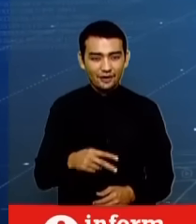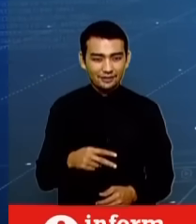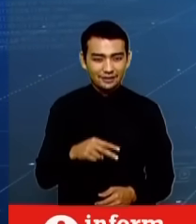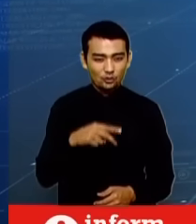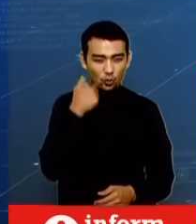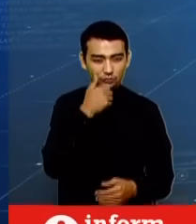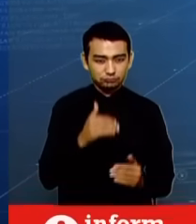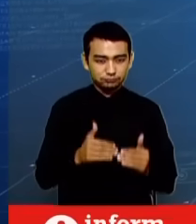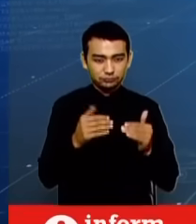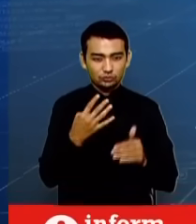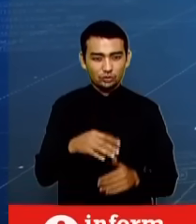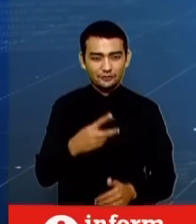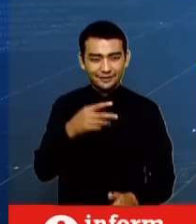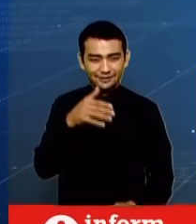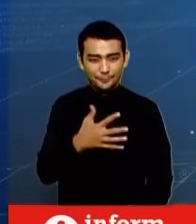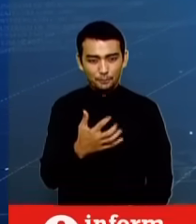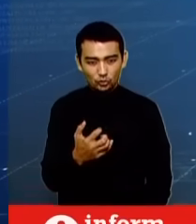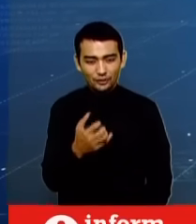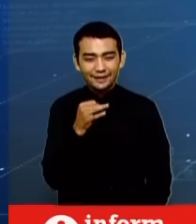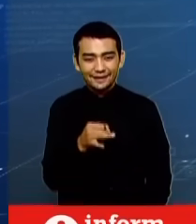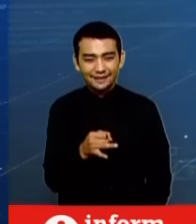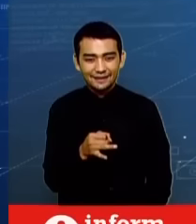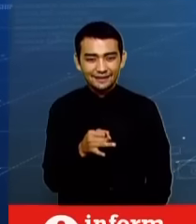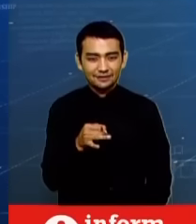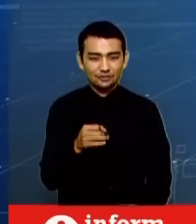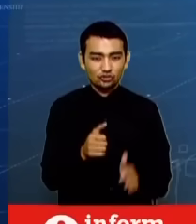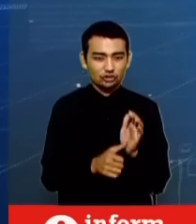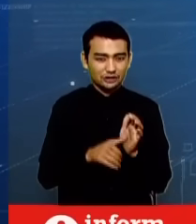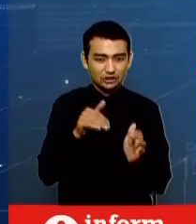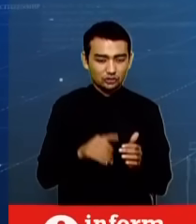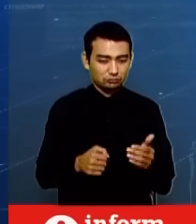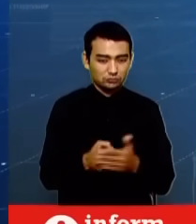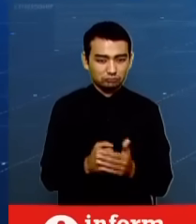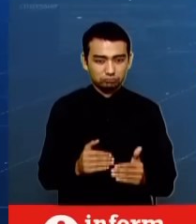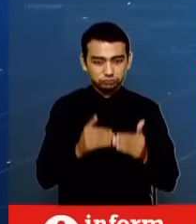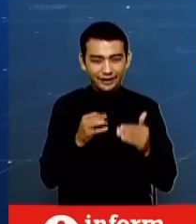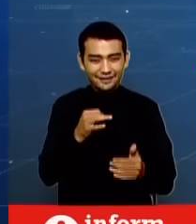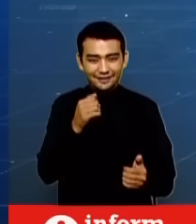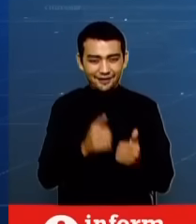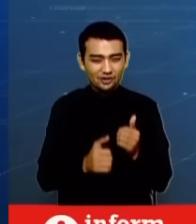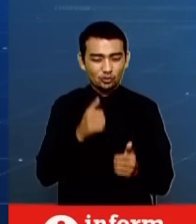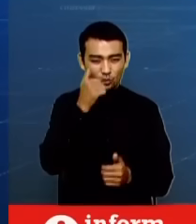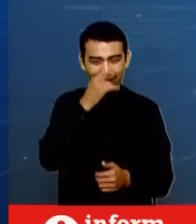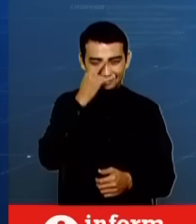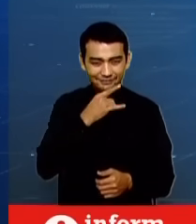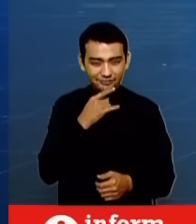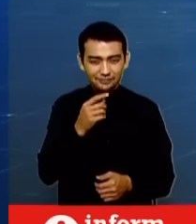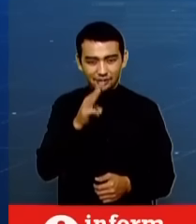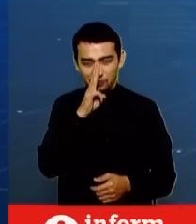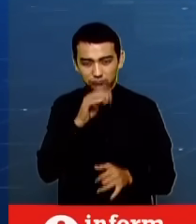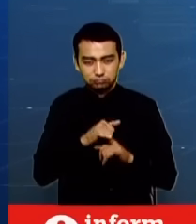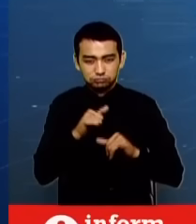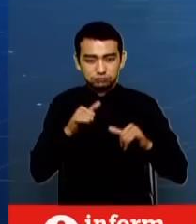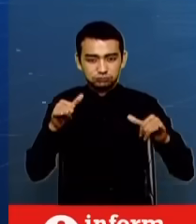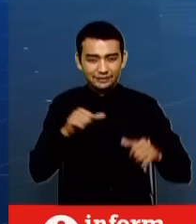сома 42500 теңге, сосын 60 мыңға жеткізіліп отыр. Демек, жыл сайын қазақстандықтардың да табысы артып келеді. Қазір